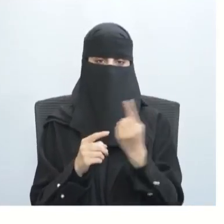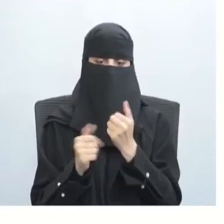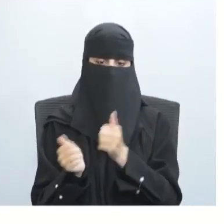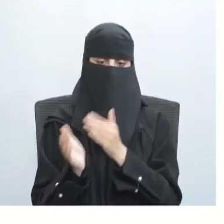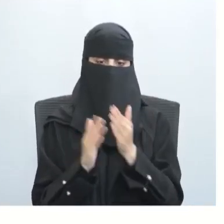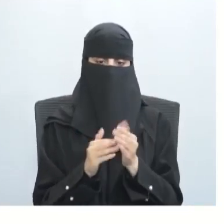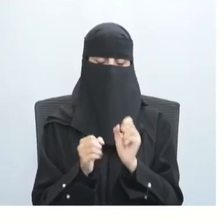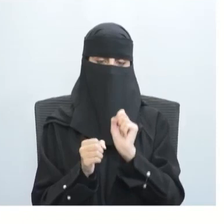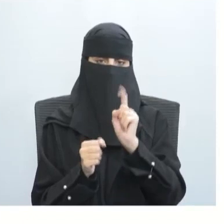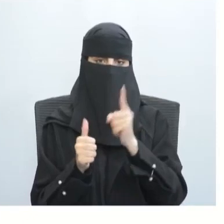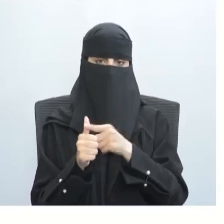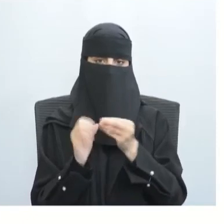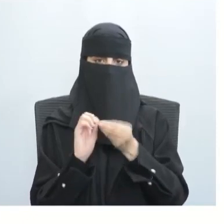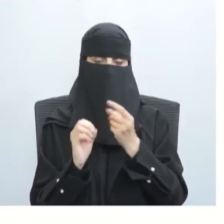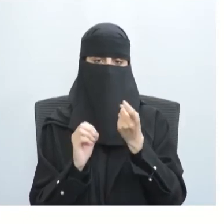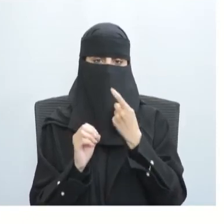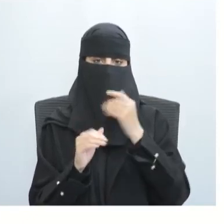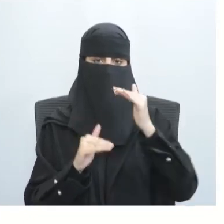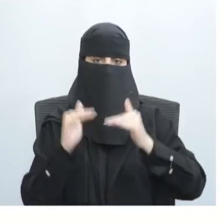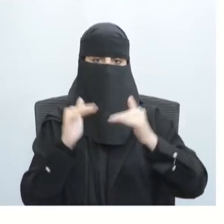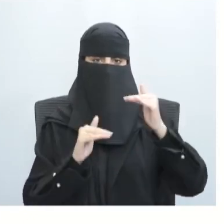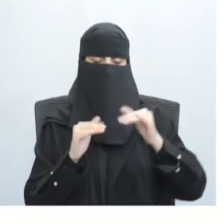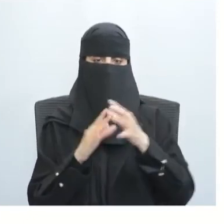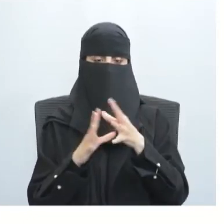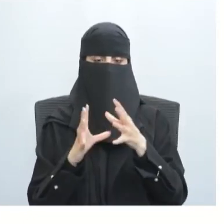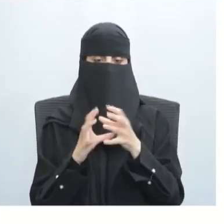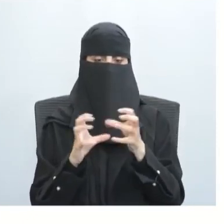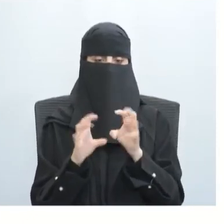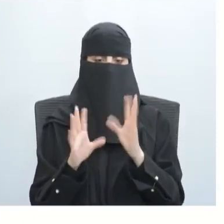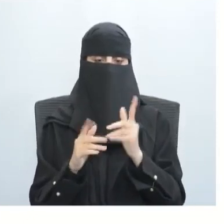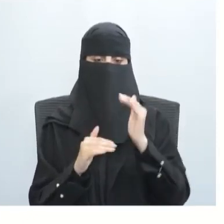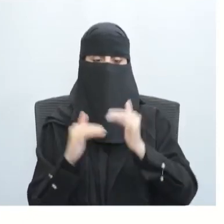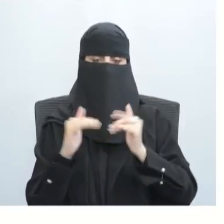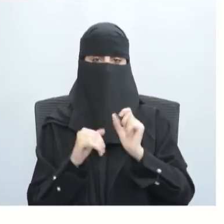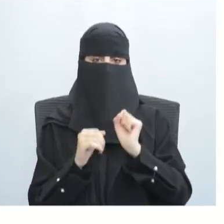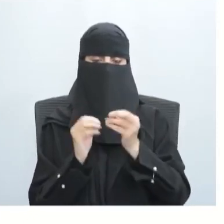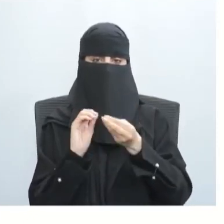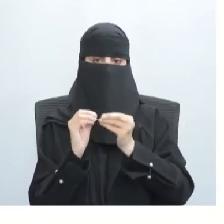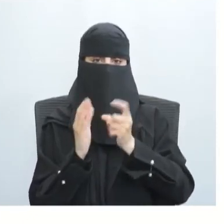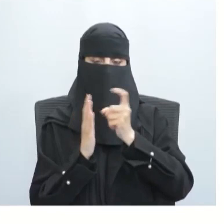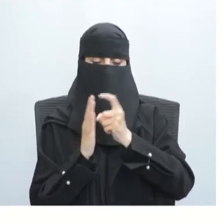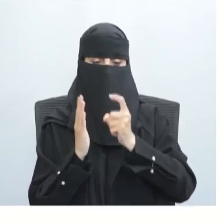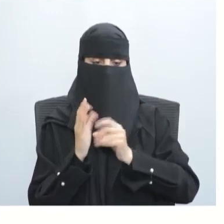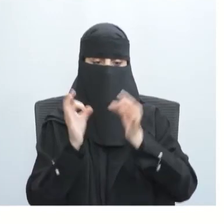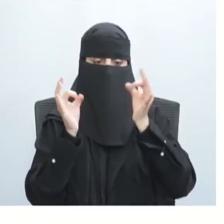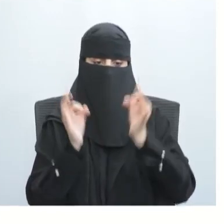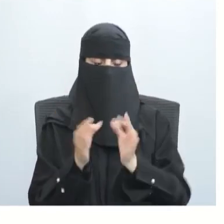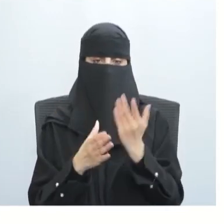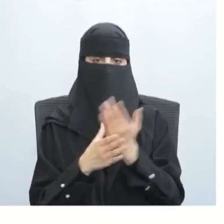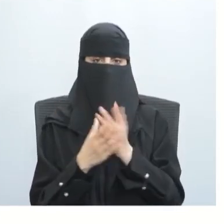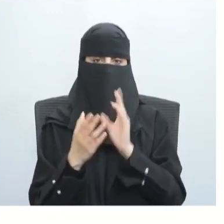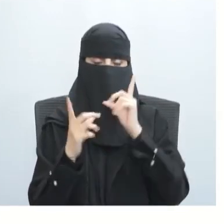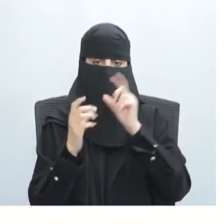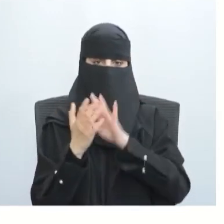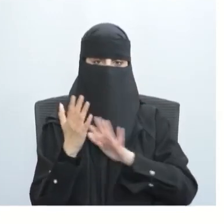موازنه اللون الابيض تعني موازنه اللون الابيض بانه يتم ضبط الالوان لتبدا الصوره